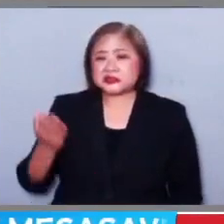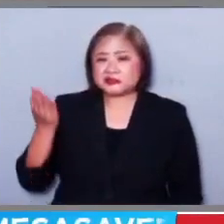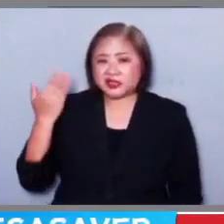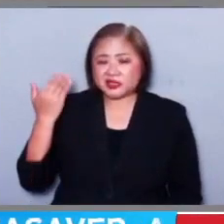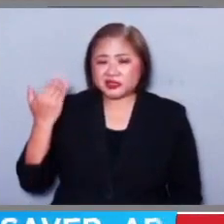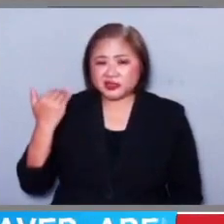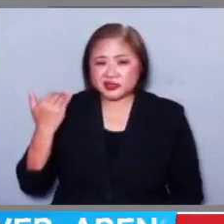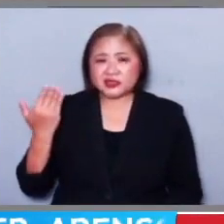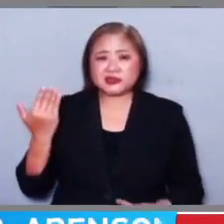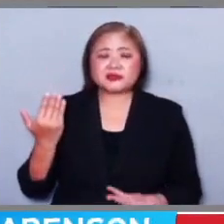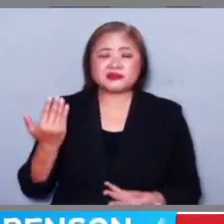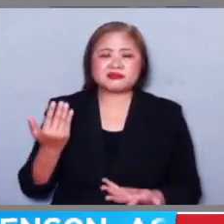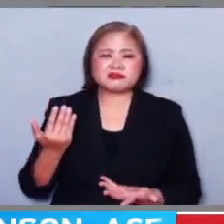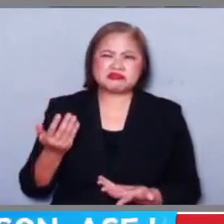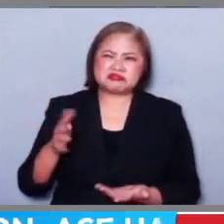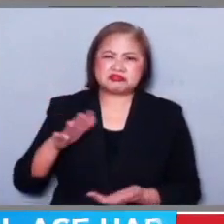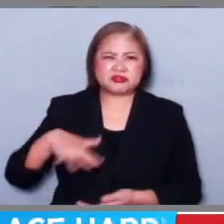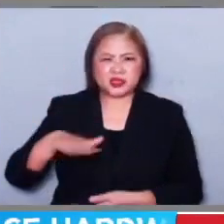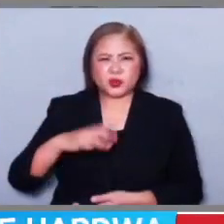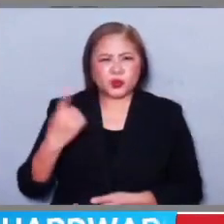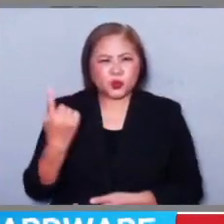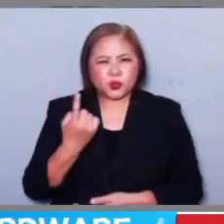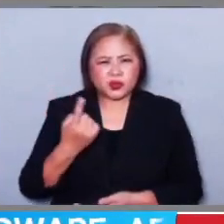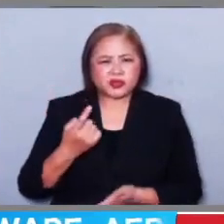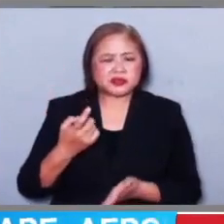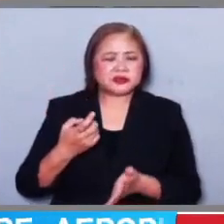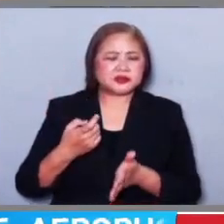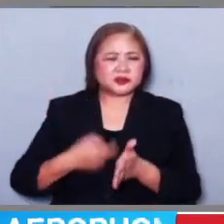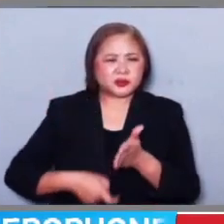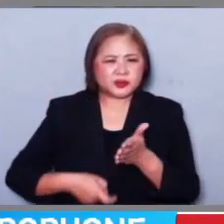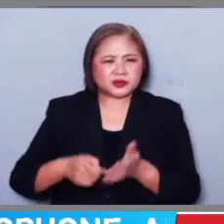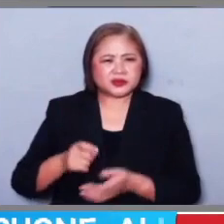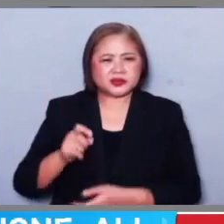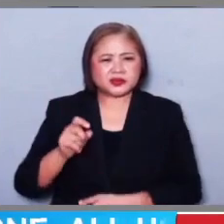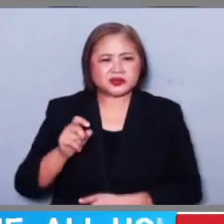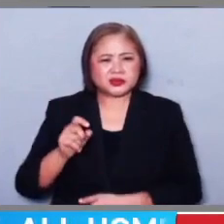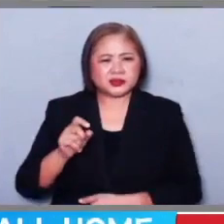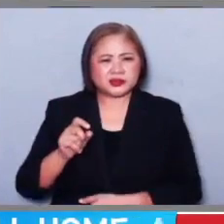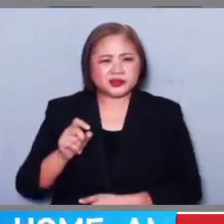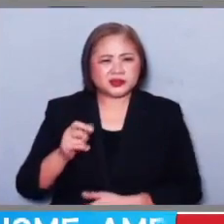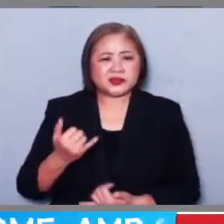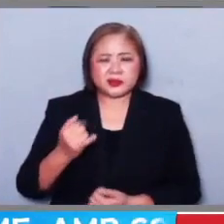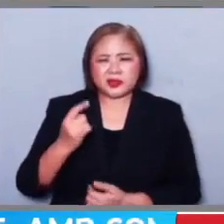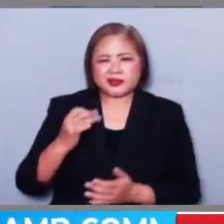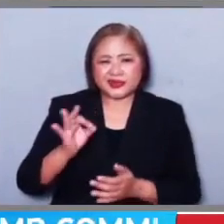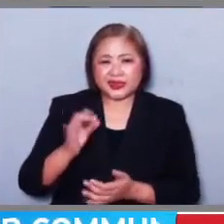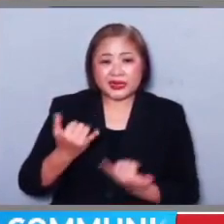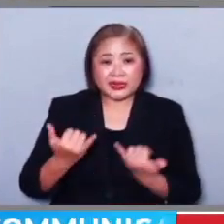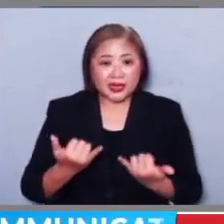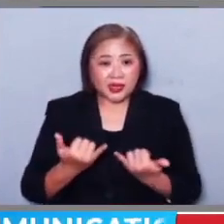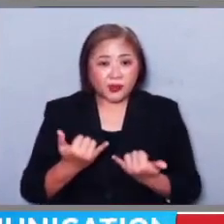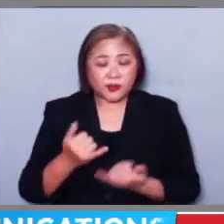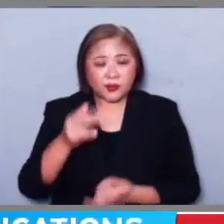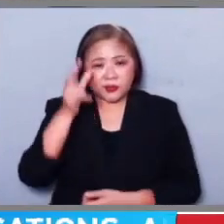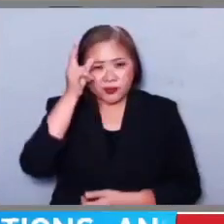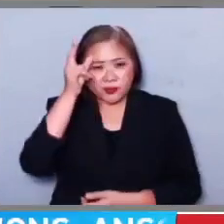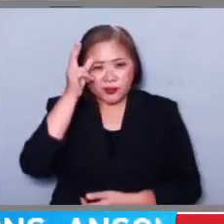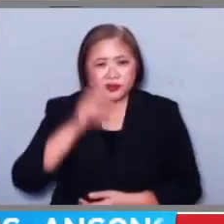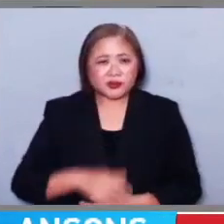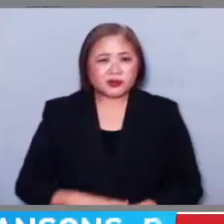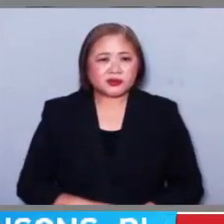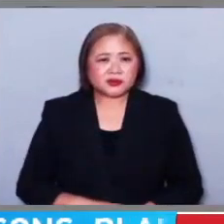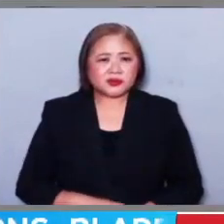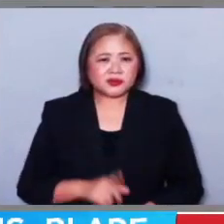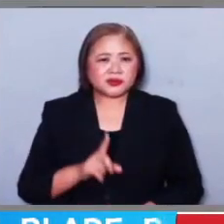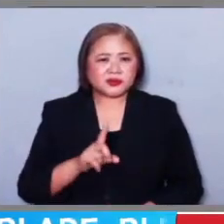ko, bali 90 lang sa live araw. Apo. Ngayon, 158 na ngayon sa live.